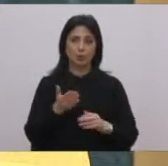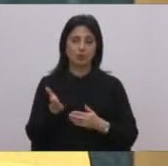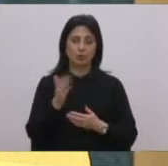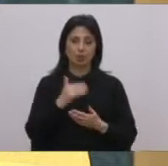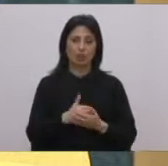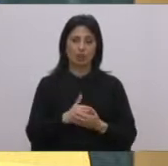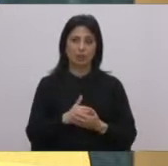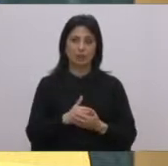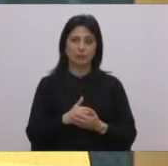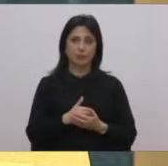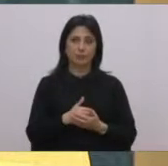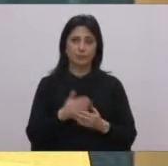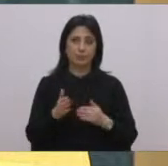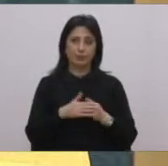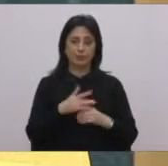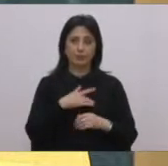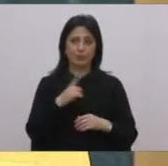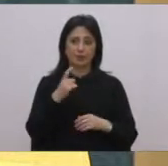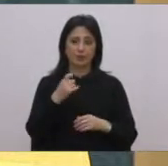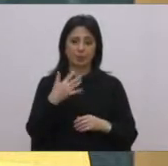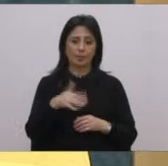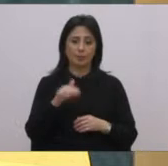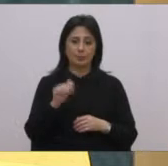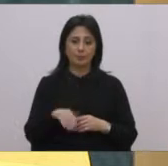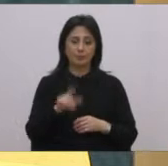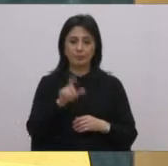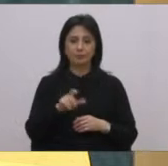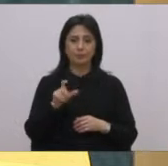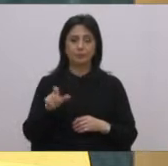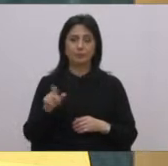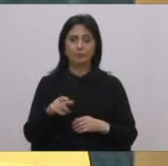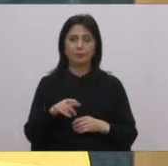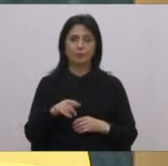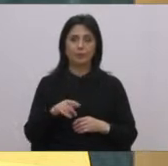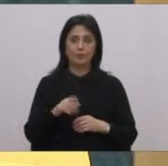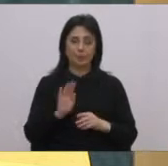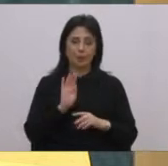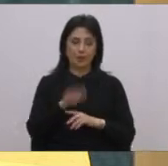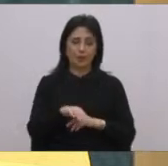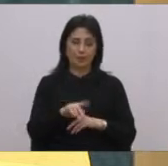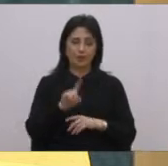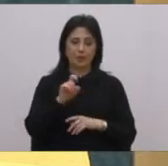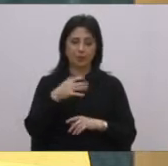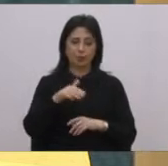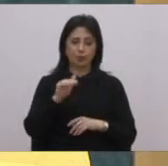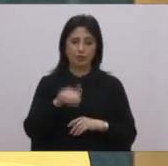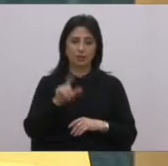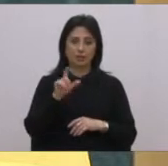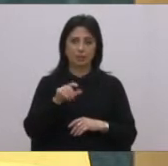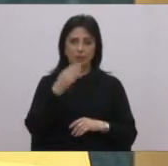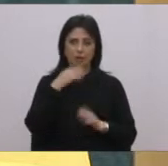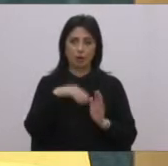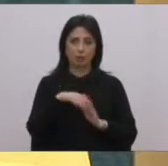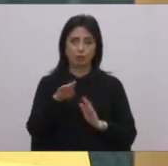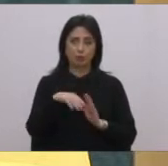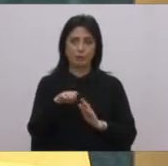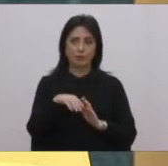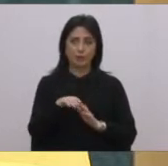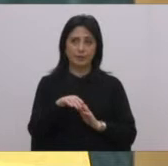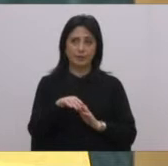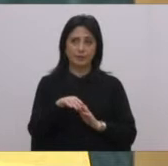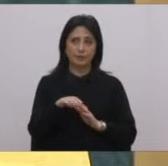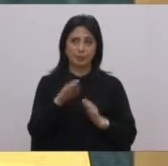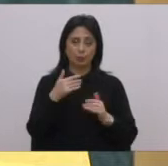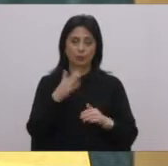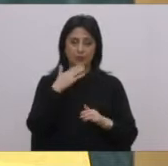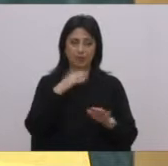შედეგად დაც დაახლოებით 150,000 ადამიანს დამატებით 150,000 ადამიანს გაუმჯობესდება